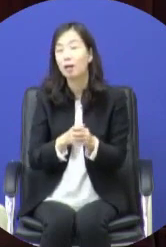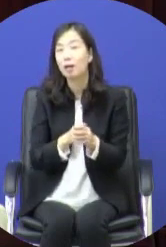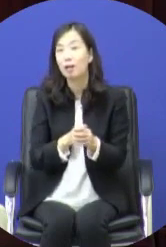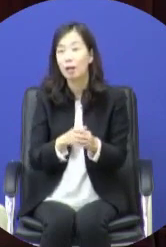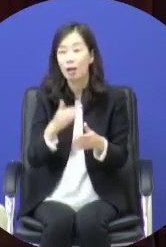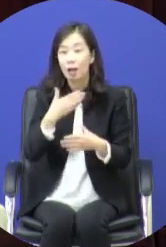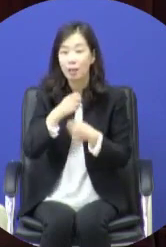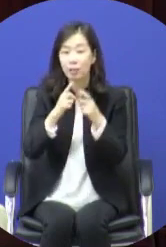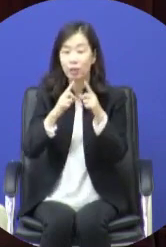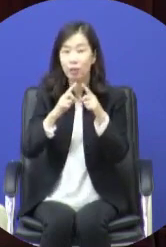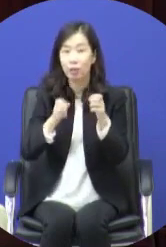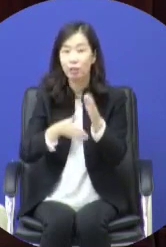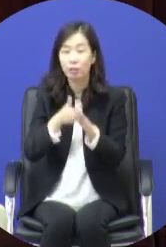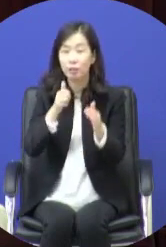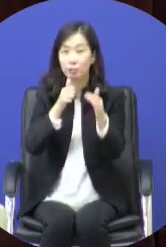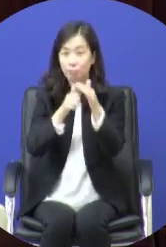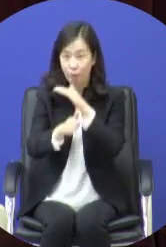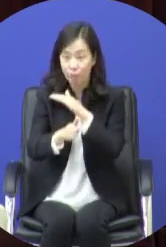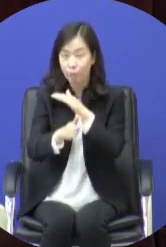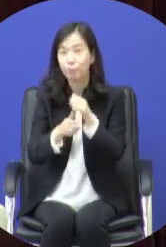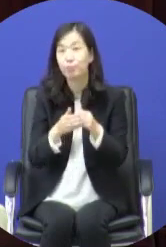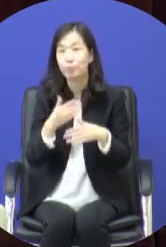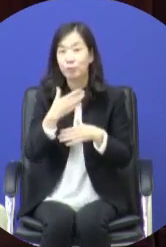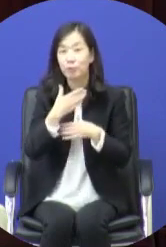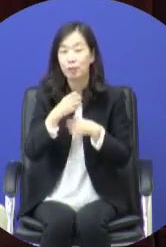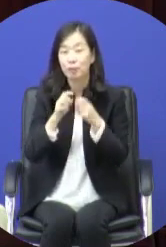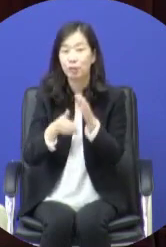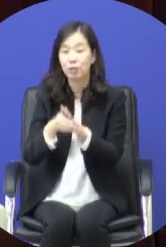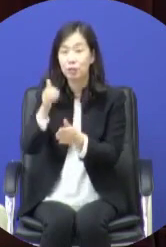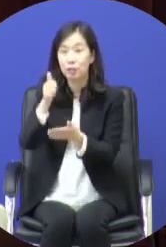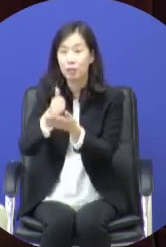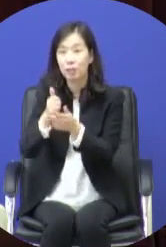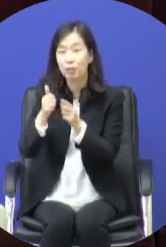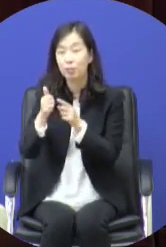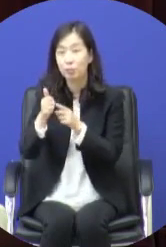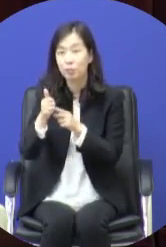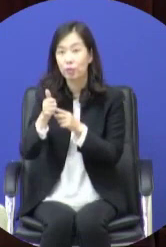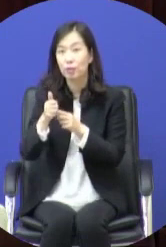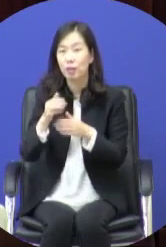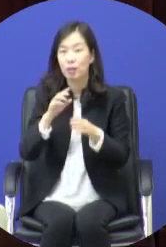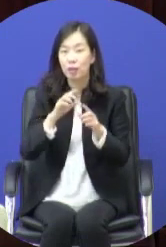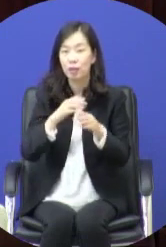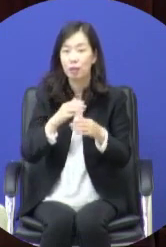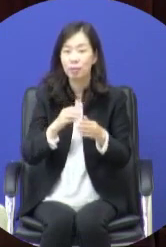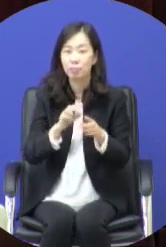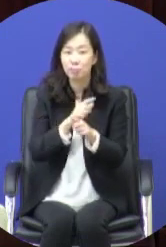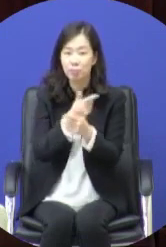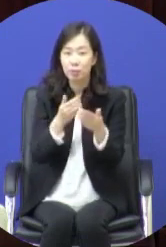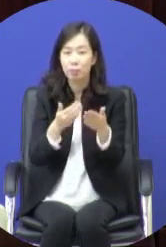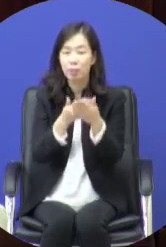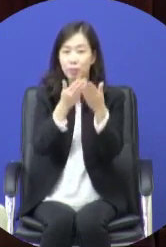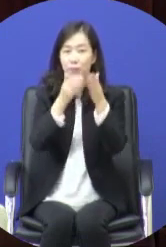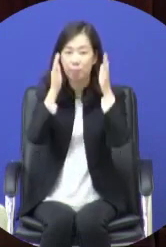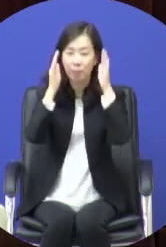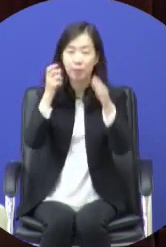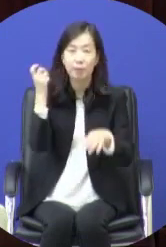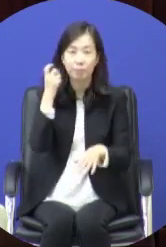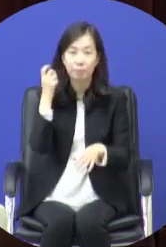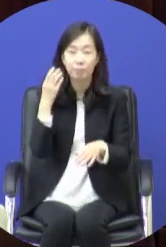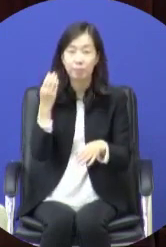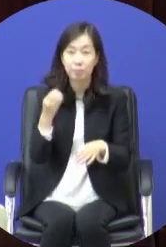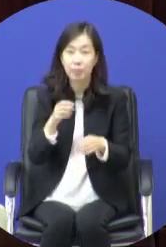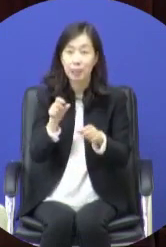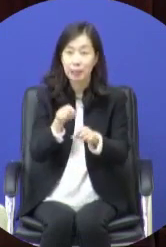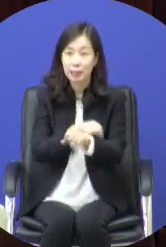안성시를 방문. 김보라 안성시장으로부터 안성시의 다양한 발전 방향을 들었습니다.